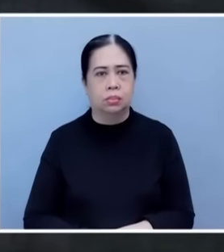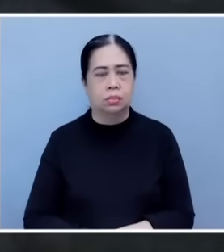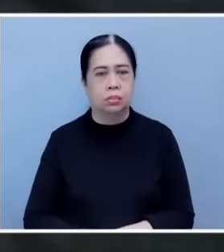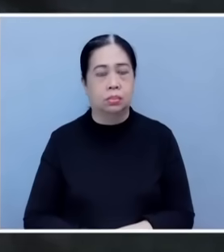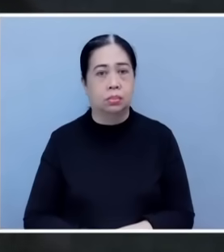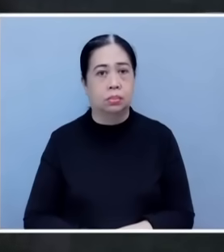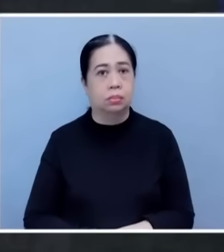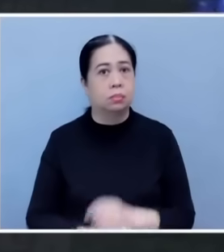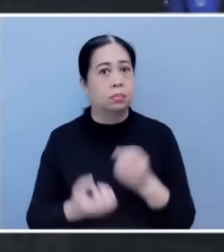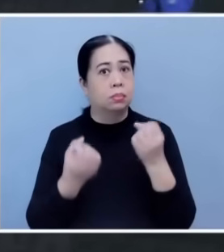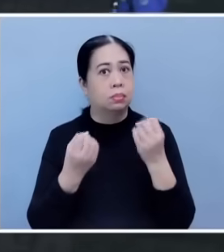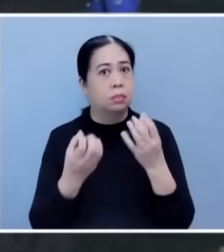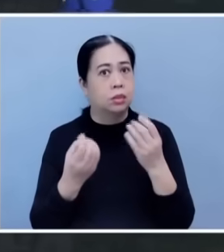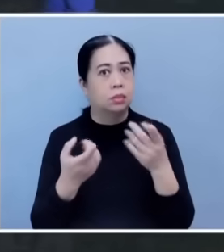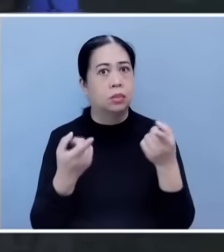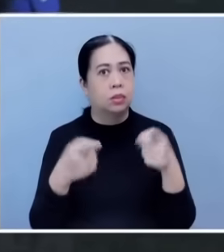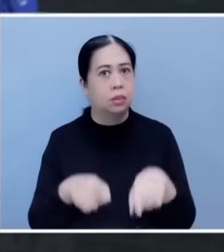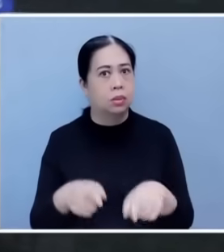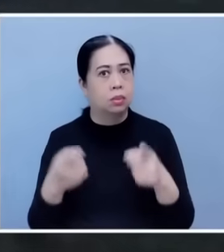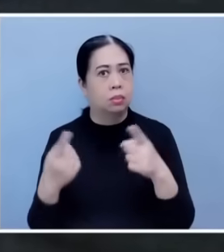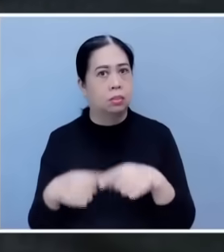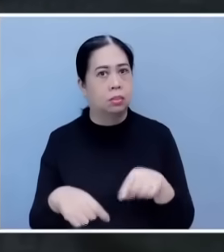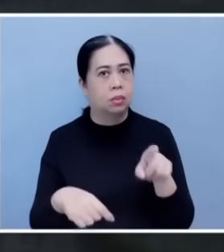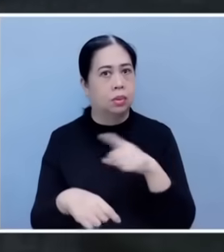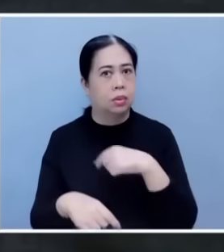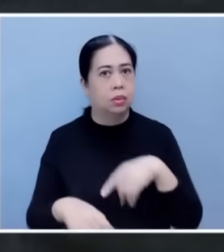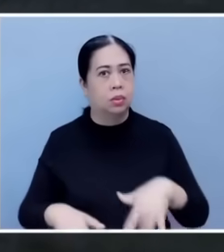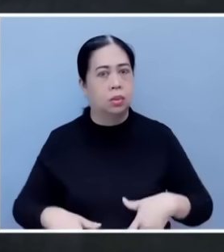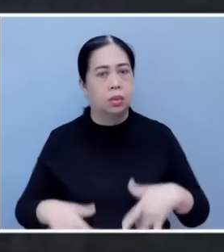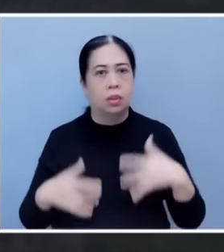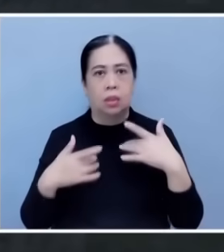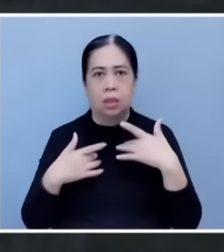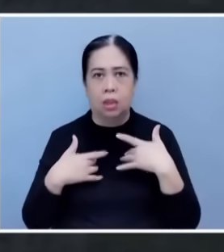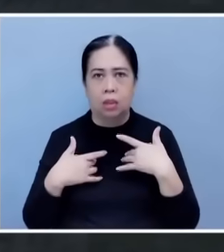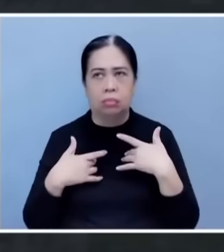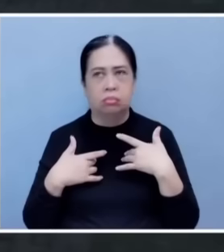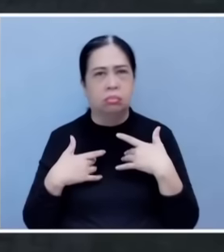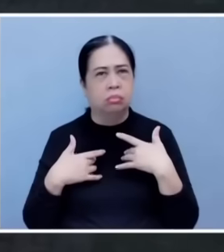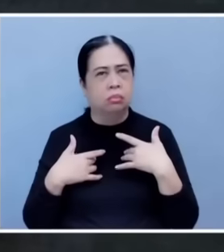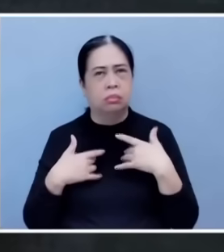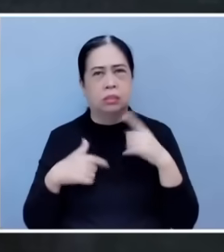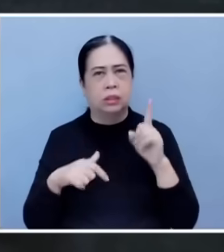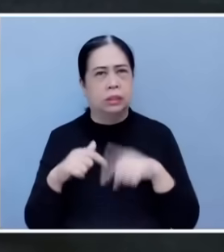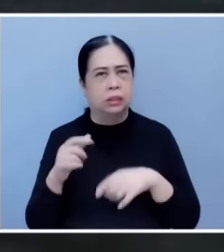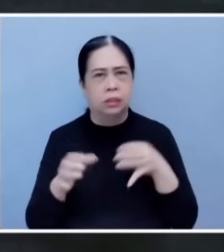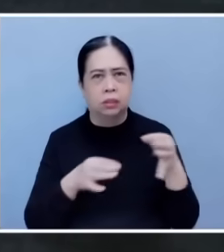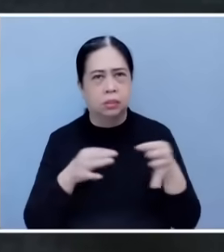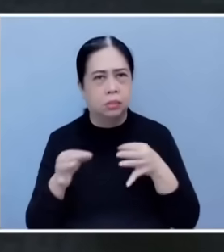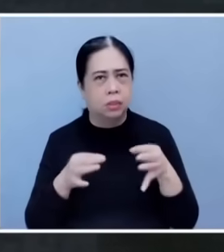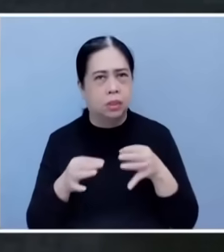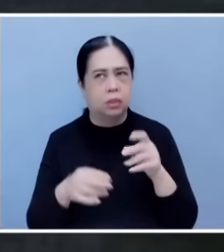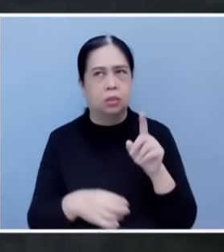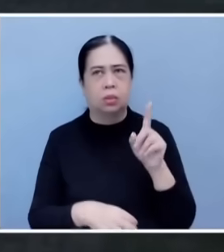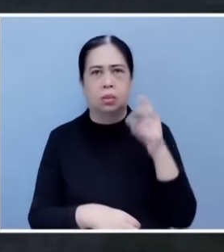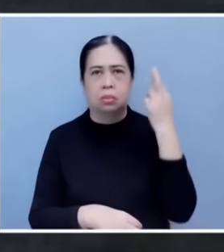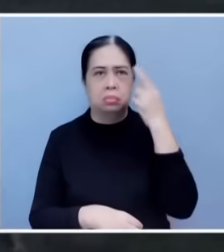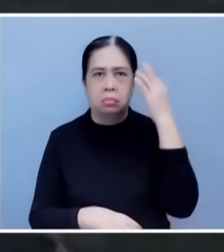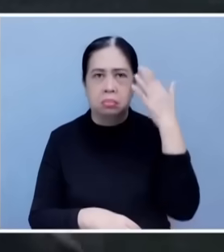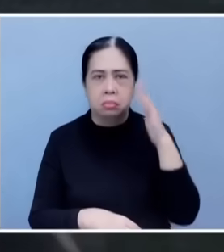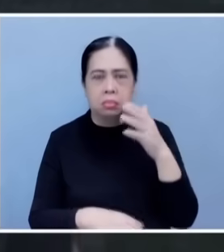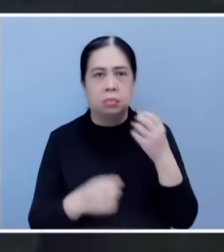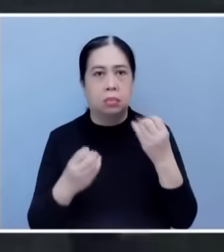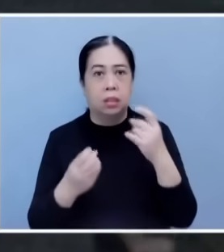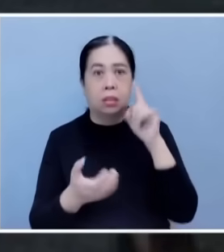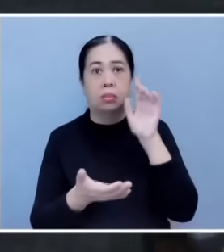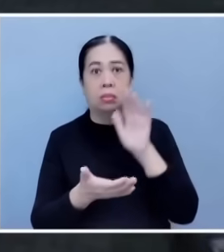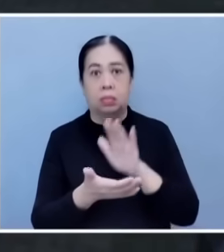Marami po mga pangyayari kabayan sa ating buhay ang walang malinaw na paliwanag o dahilan. May mga naniniwala